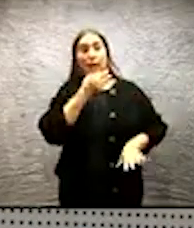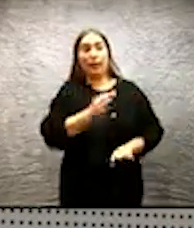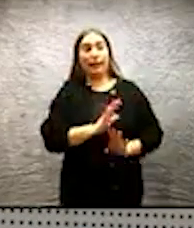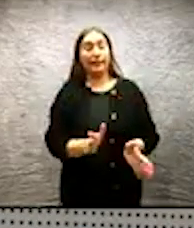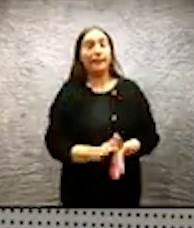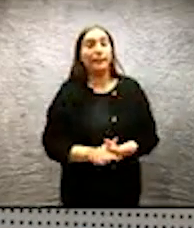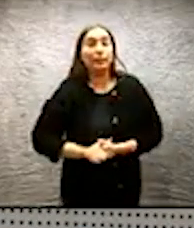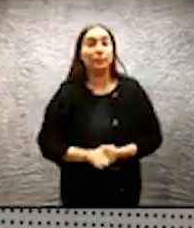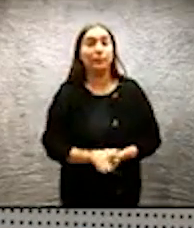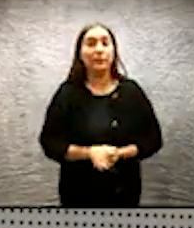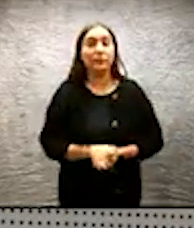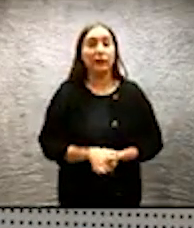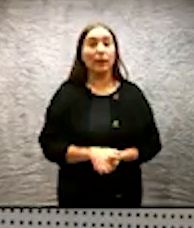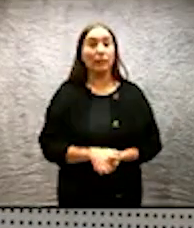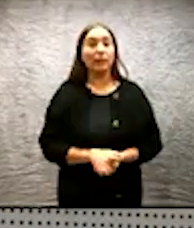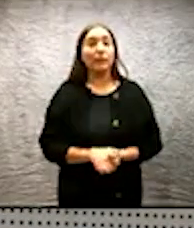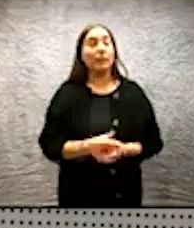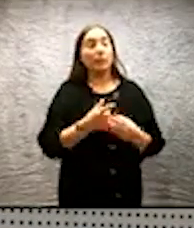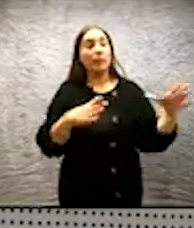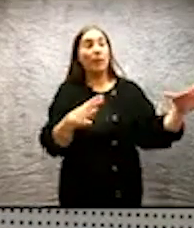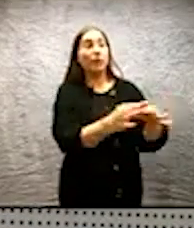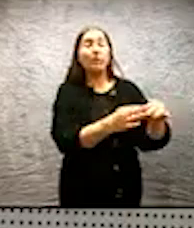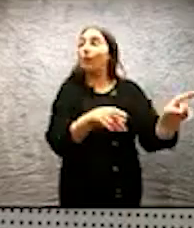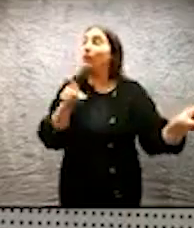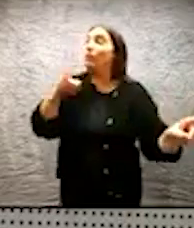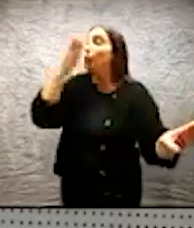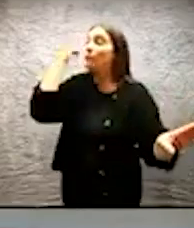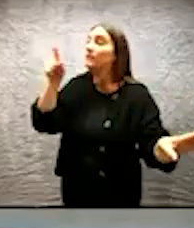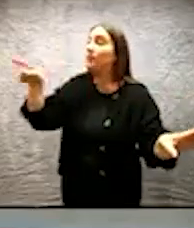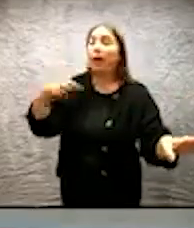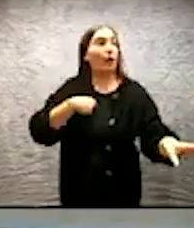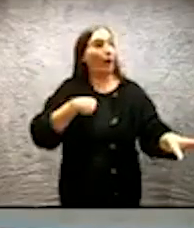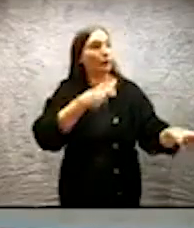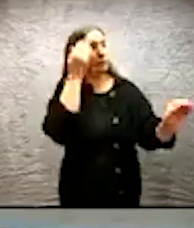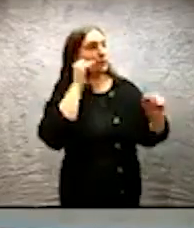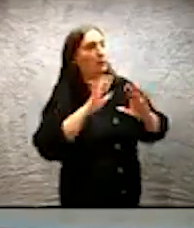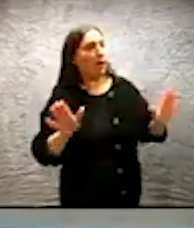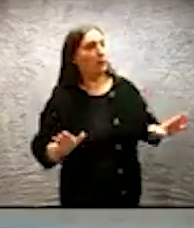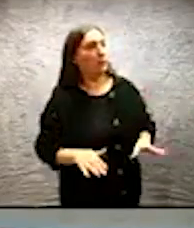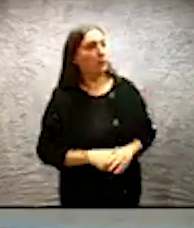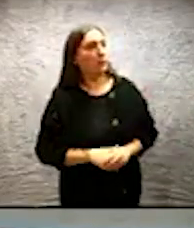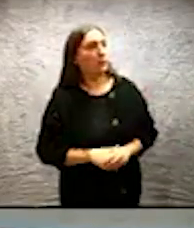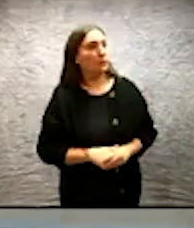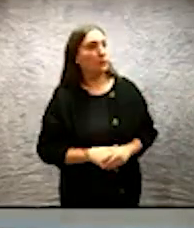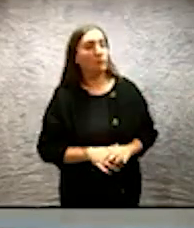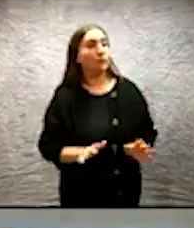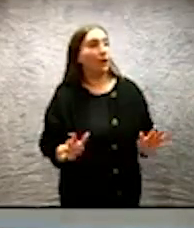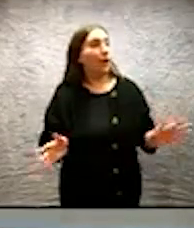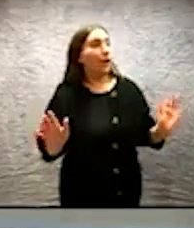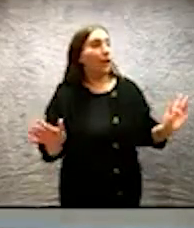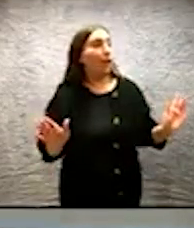de l'autre opposition, notre minorité. Et vous ne le savez pas, alors? Ah non, pas du tout.